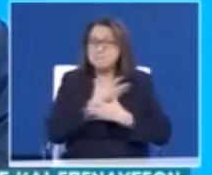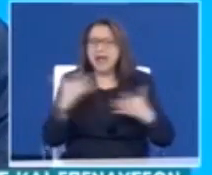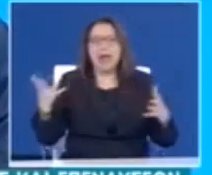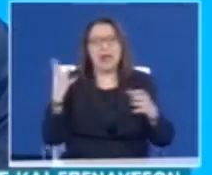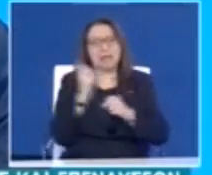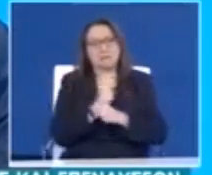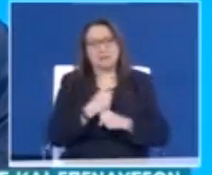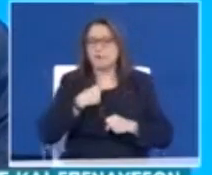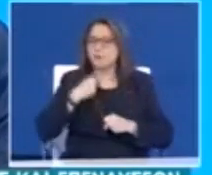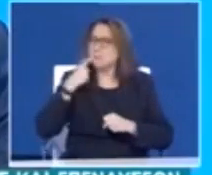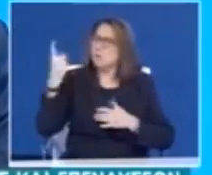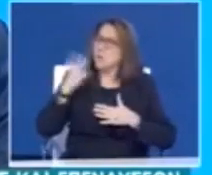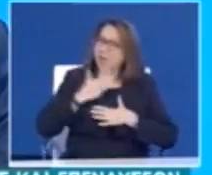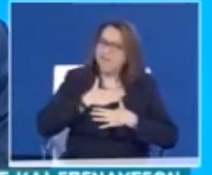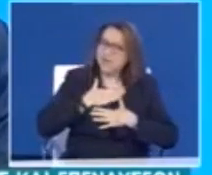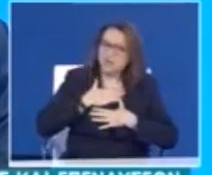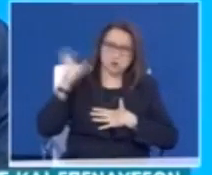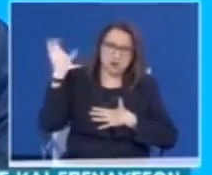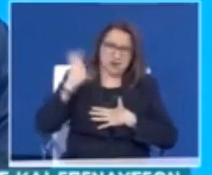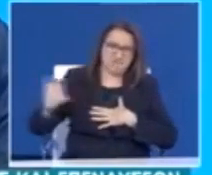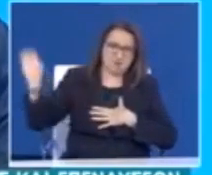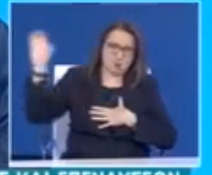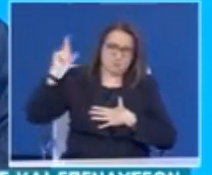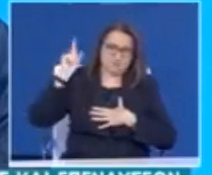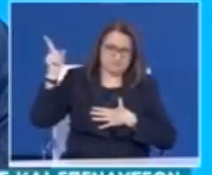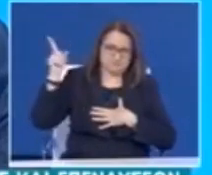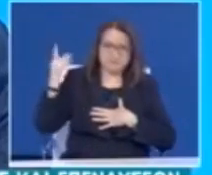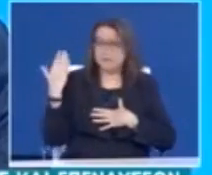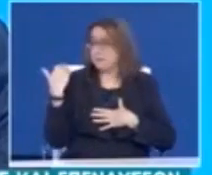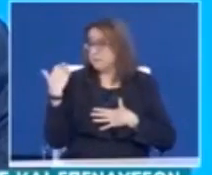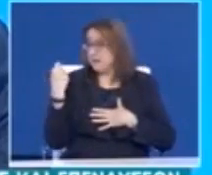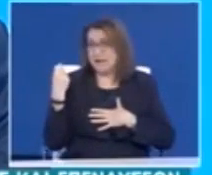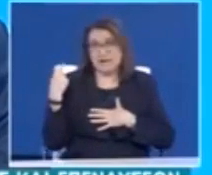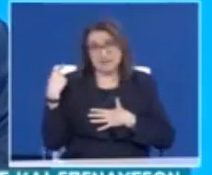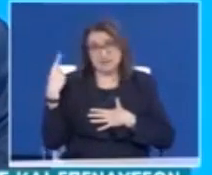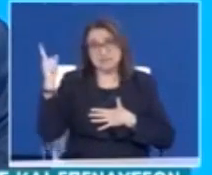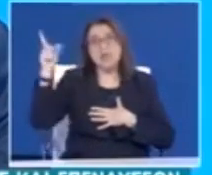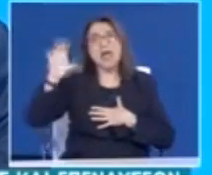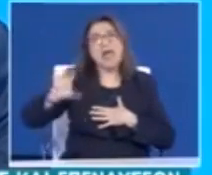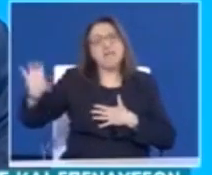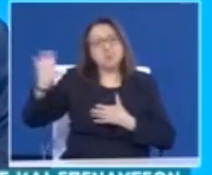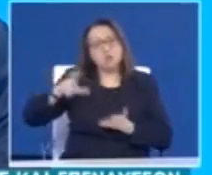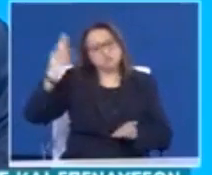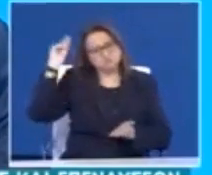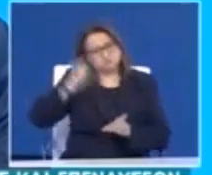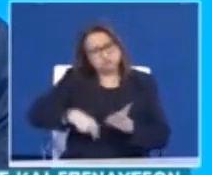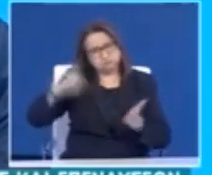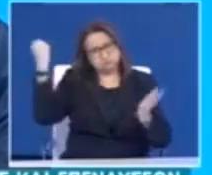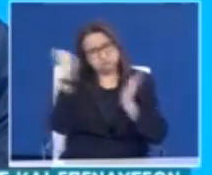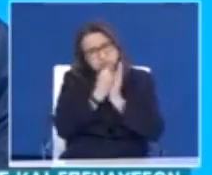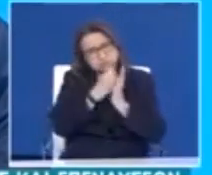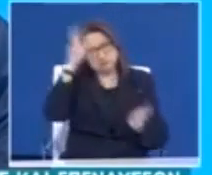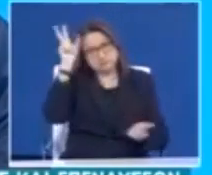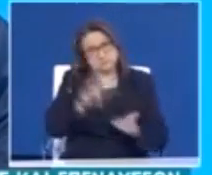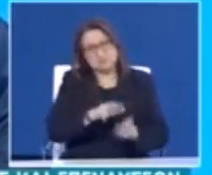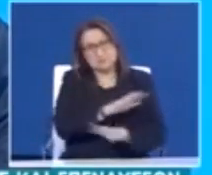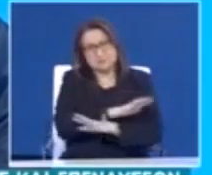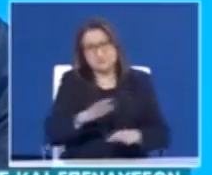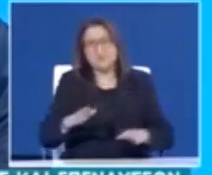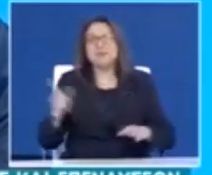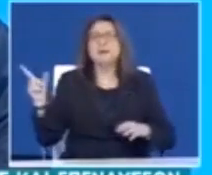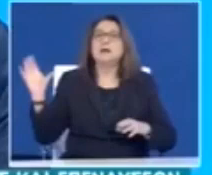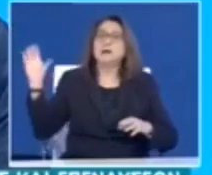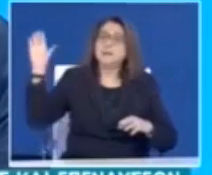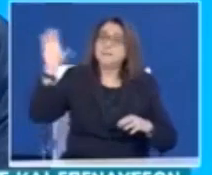Ευρωπαϊκές Αρχές. Μόλις πριν από λίγες μέρες λάβαμε έγκριση από τις Ευρωπαϊκές Αρχές πρόσθετης ενίσχυσης των επενδυτικών σχεδίων